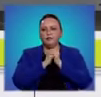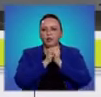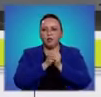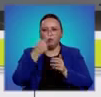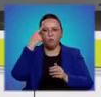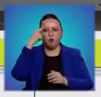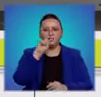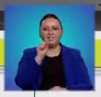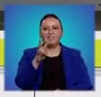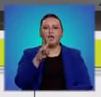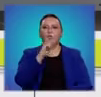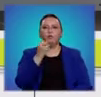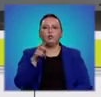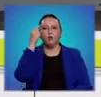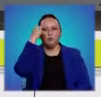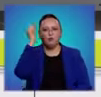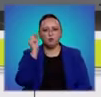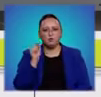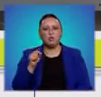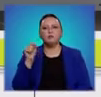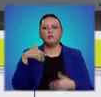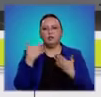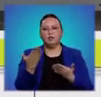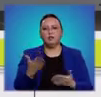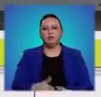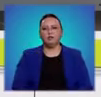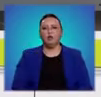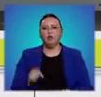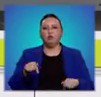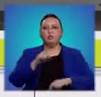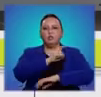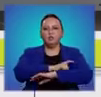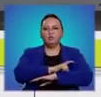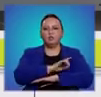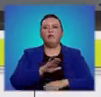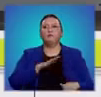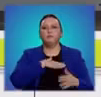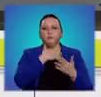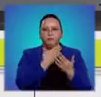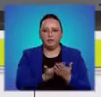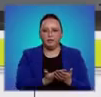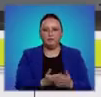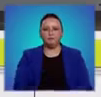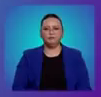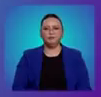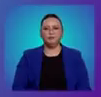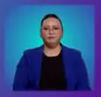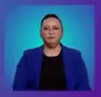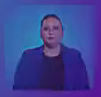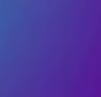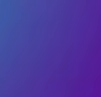зан үйл эхийг үндэсний бичигт буулгаарай. Өнөөдрийн хичээлд өдөртө оролцсонд баярлалаа.